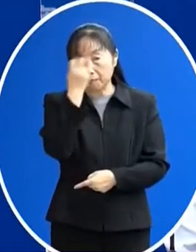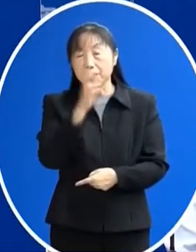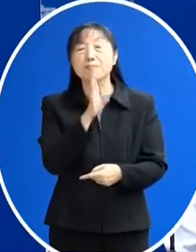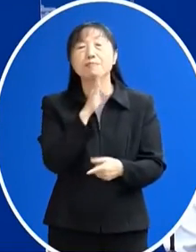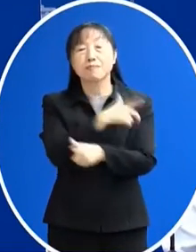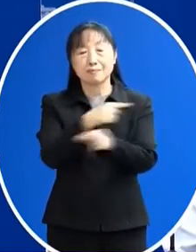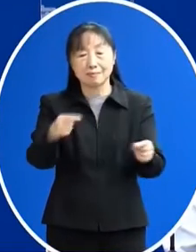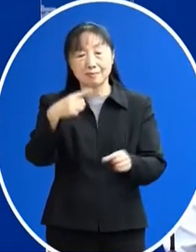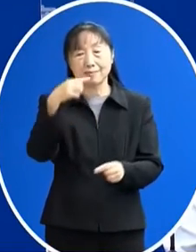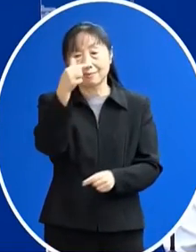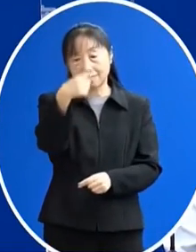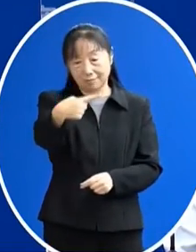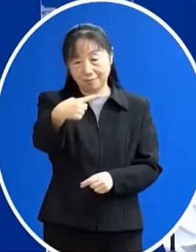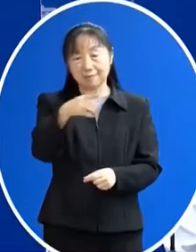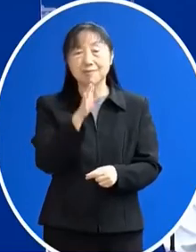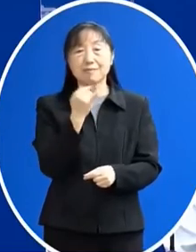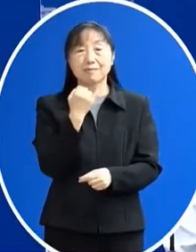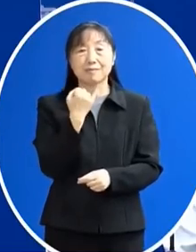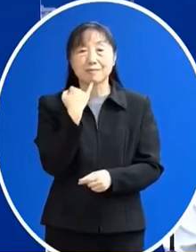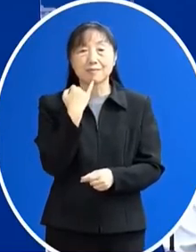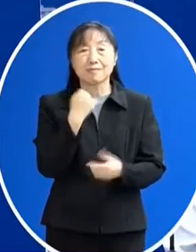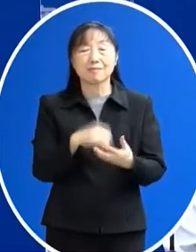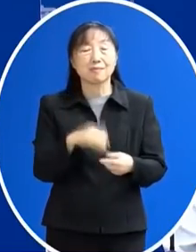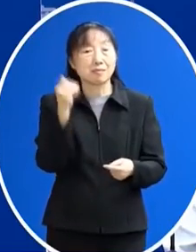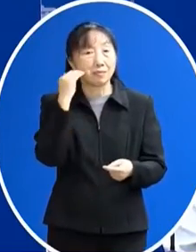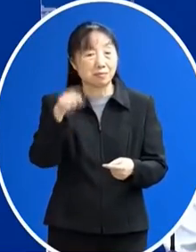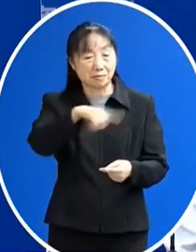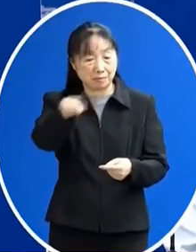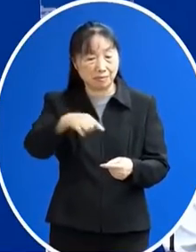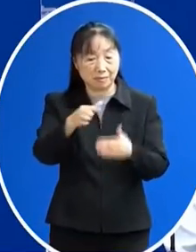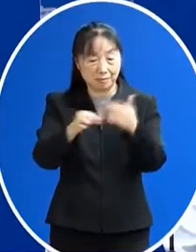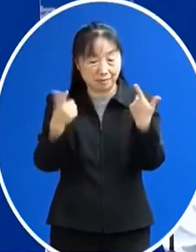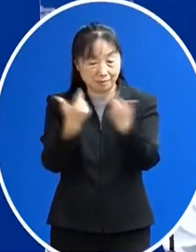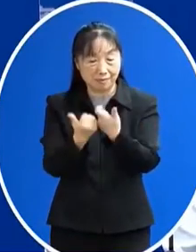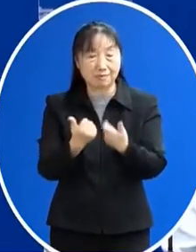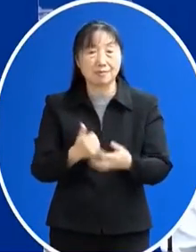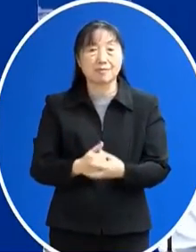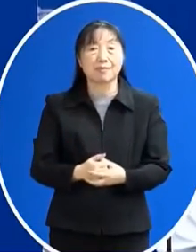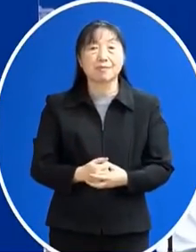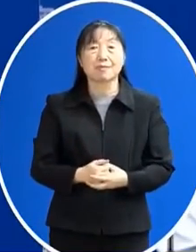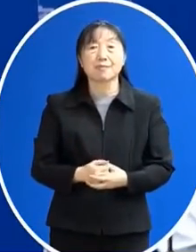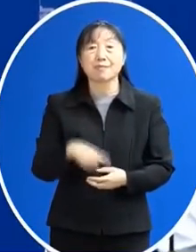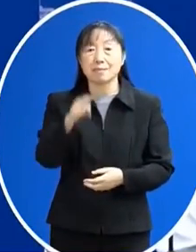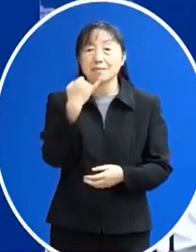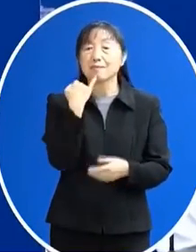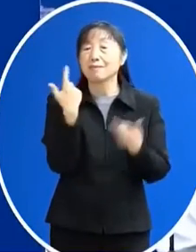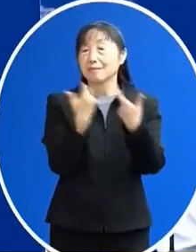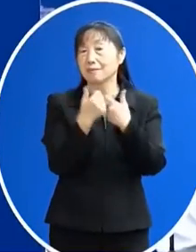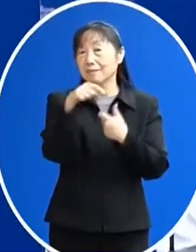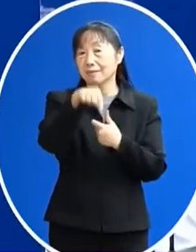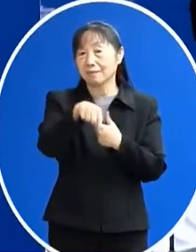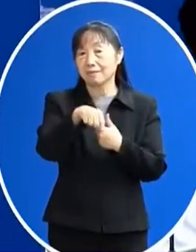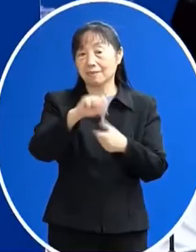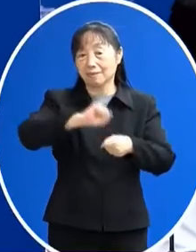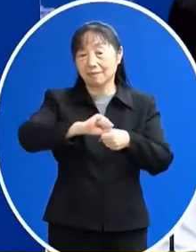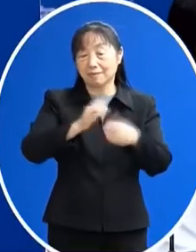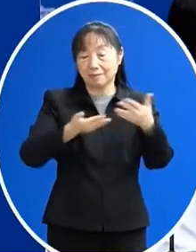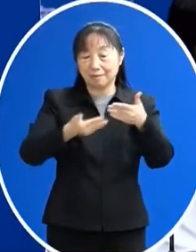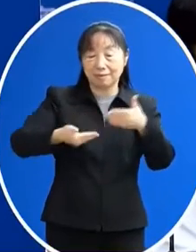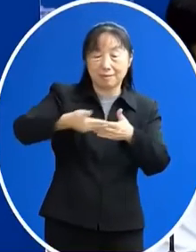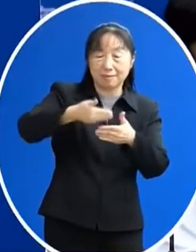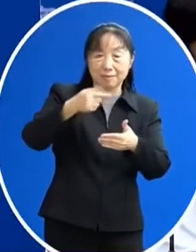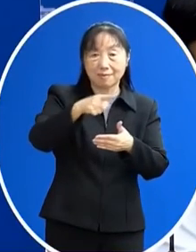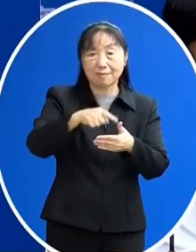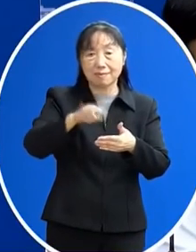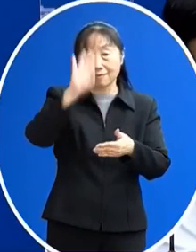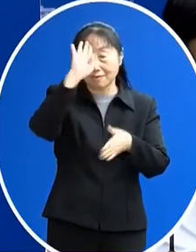必须全部都是阴性。那目前其他的厂家都有达到这个条件，那并且他可以配合我们这个加强的这个防疫的